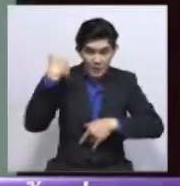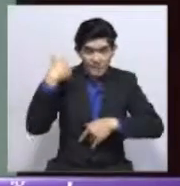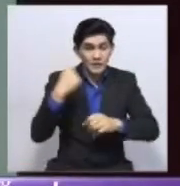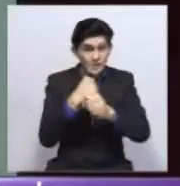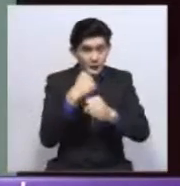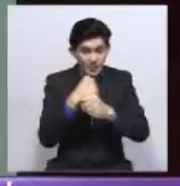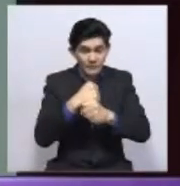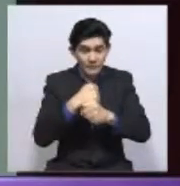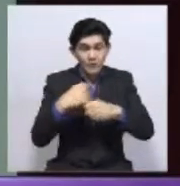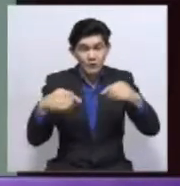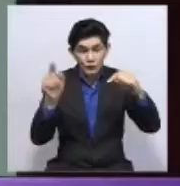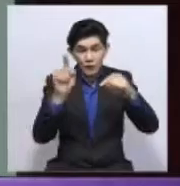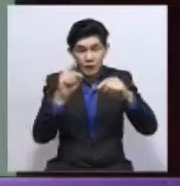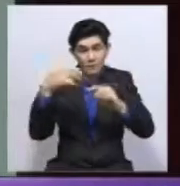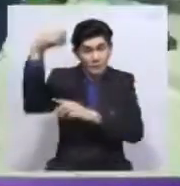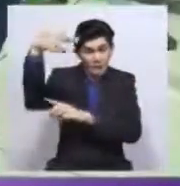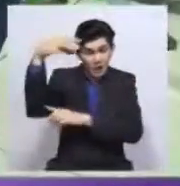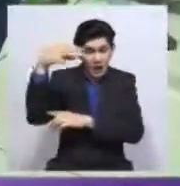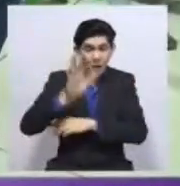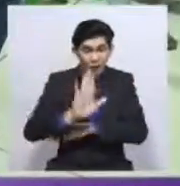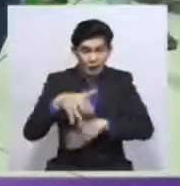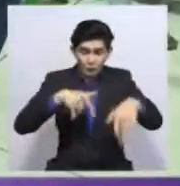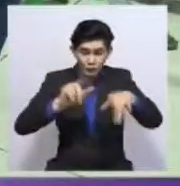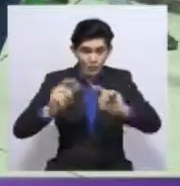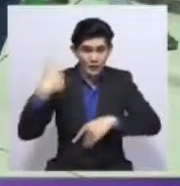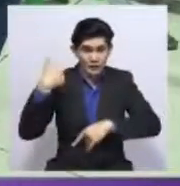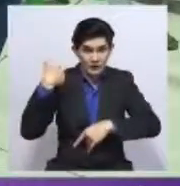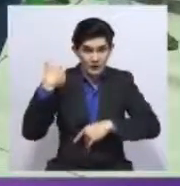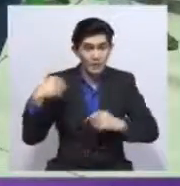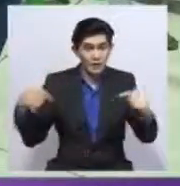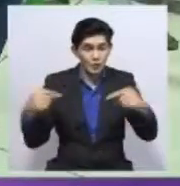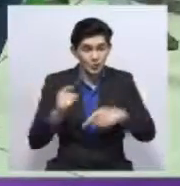ก็โคมไฟฟ้านะคะสาธารณะและเครื่องวั